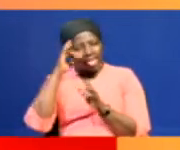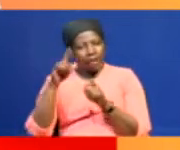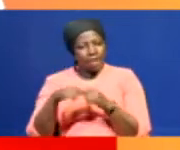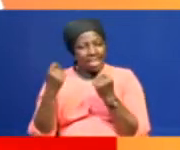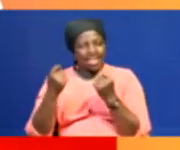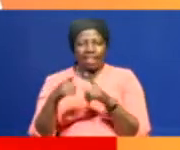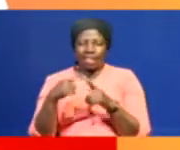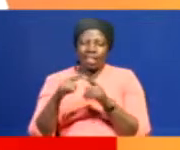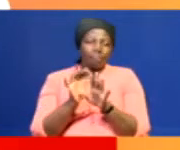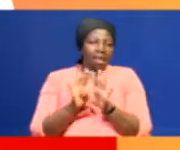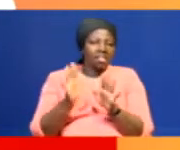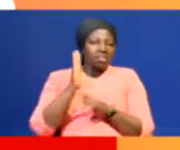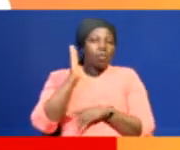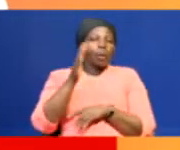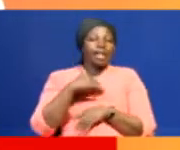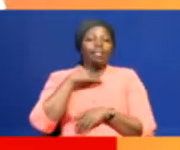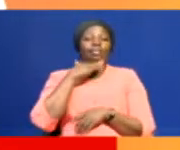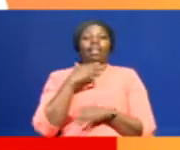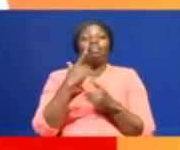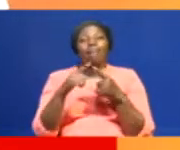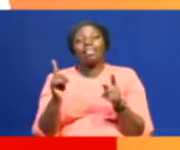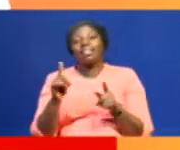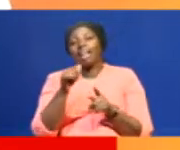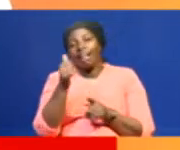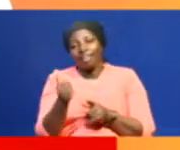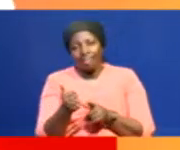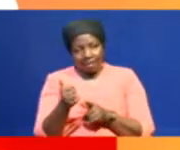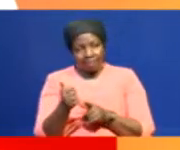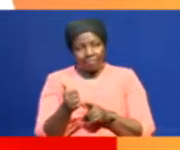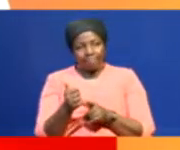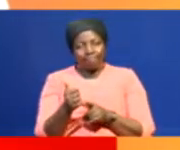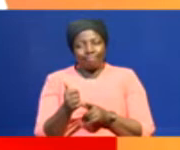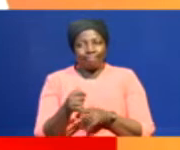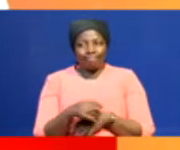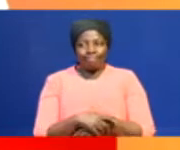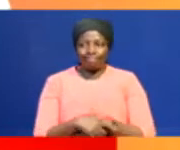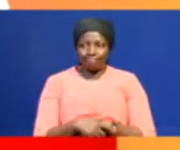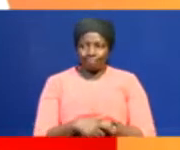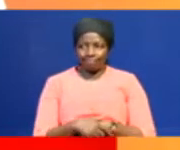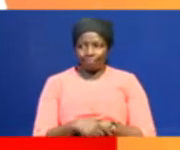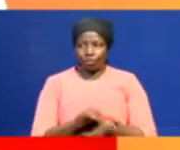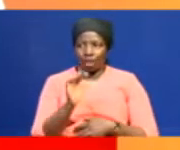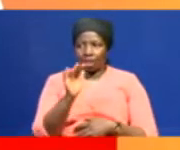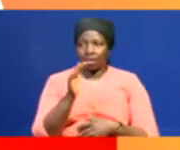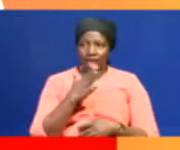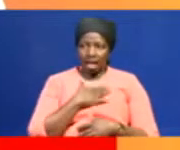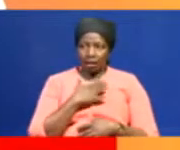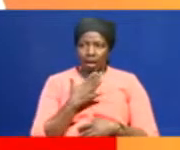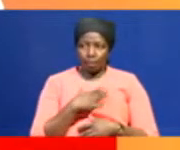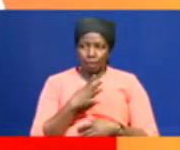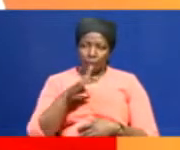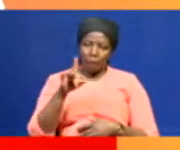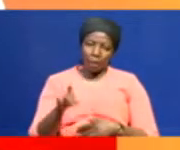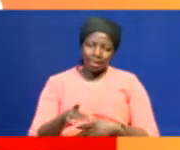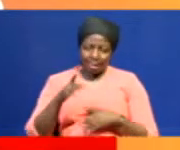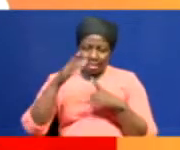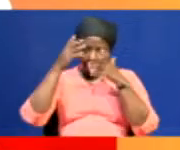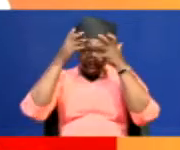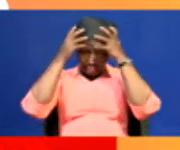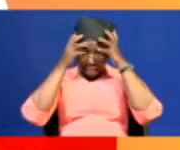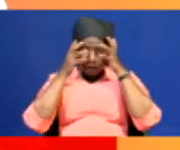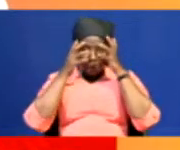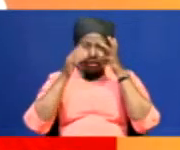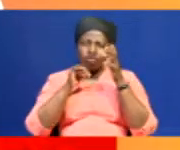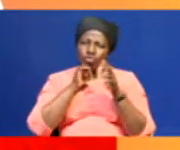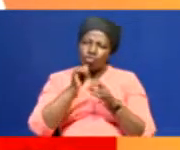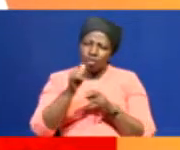itapasuka ikukinge usiumize zaidi. So tunahimiza tu watu wetu lazima wavalie helmet. Si uvae kwa sababu ya